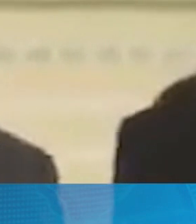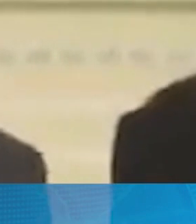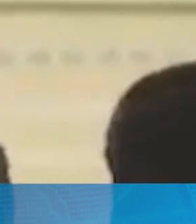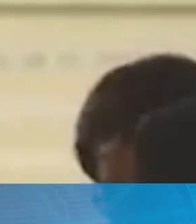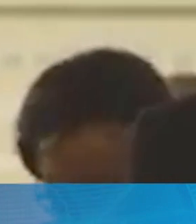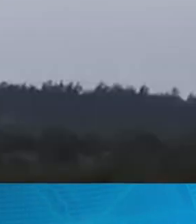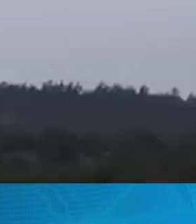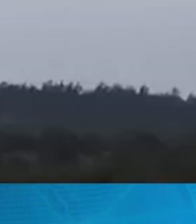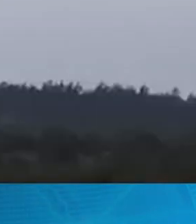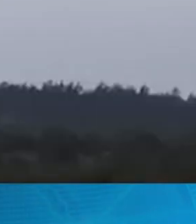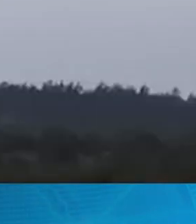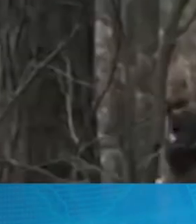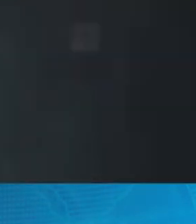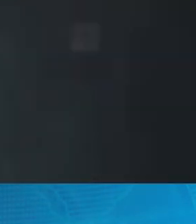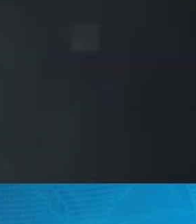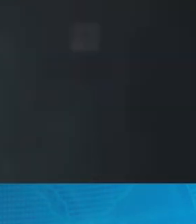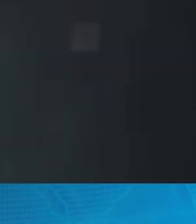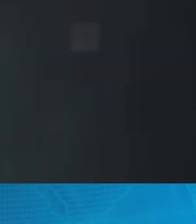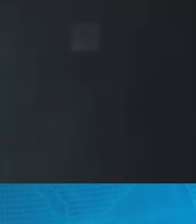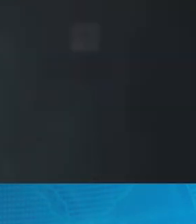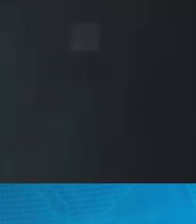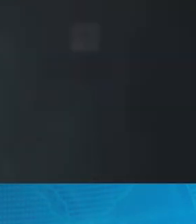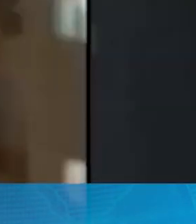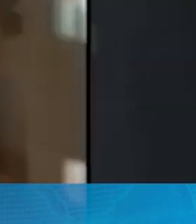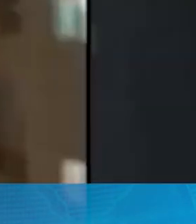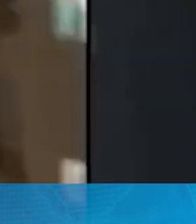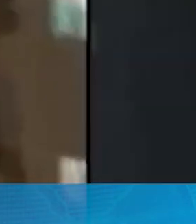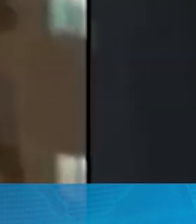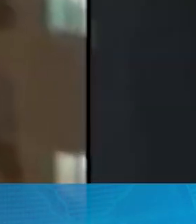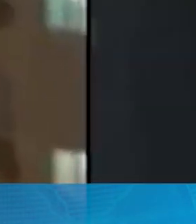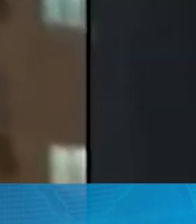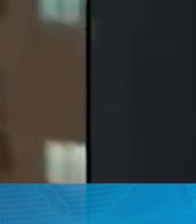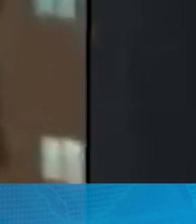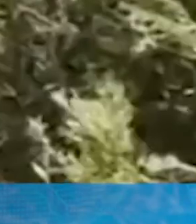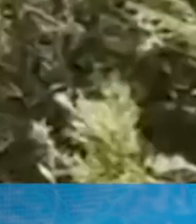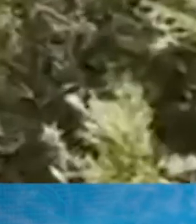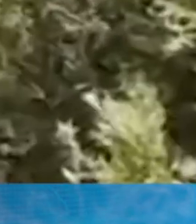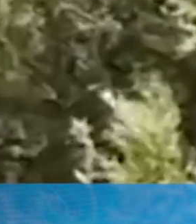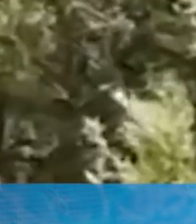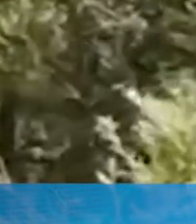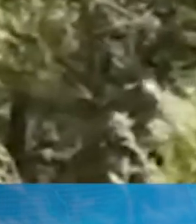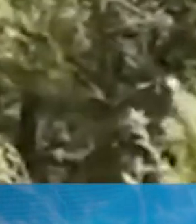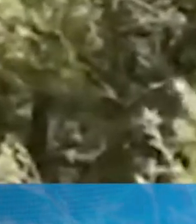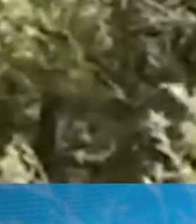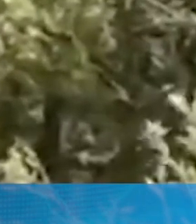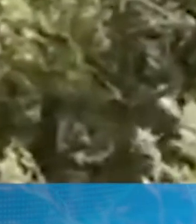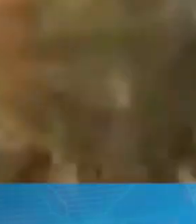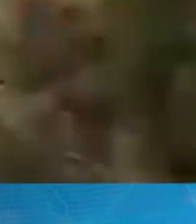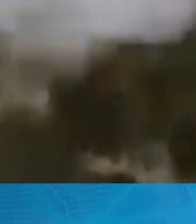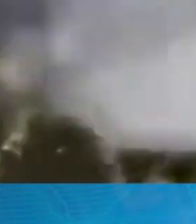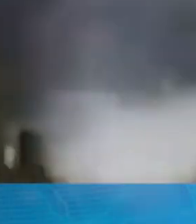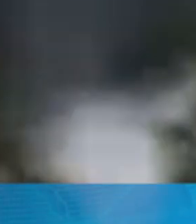président de la Transition a rencontré le leader de l'opposition Albert onoasa nous ferons le point avec Angela